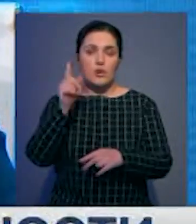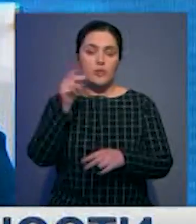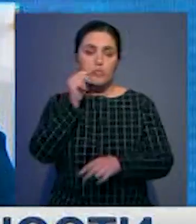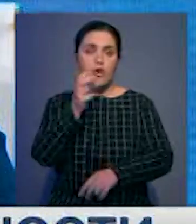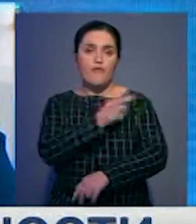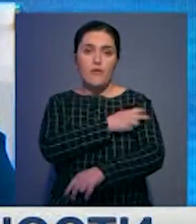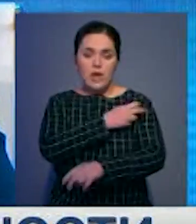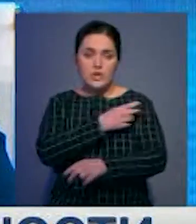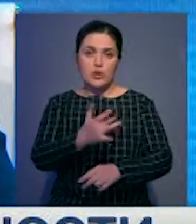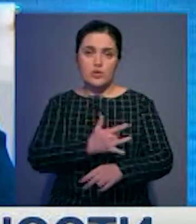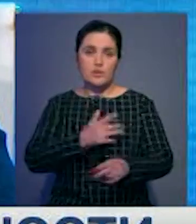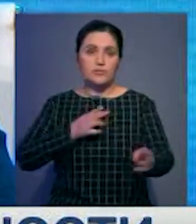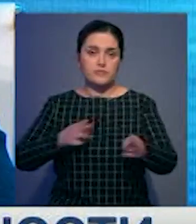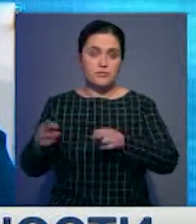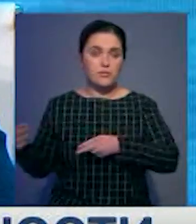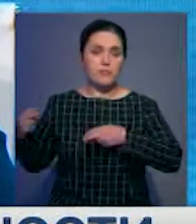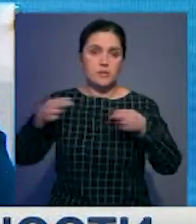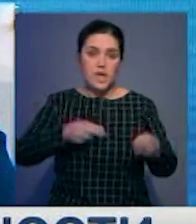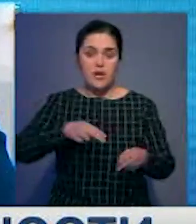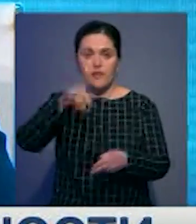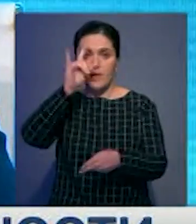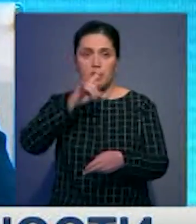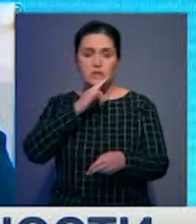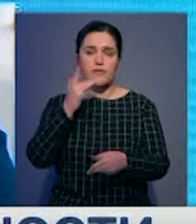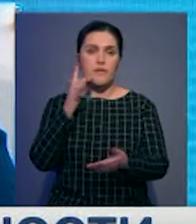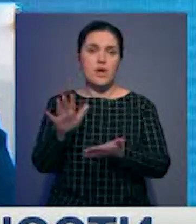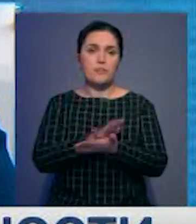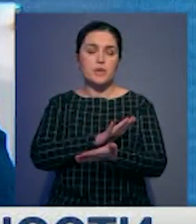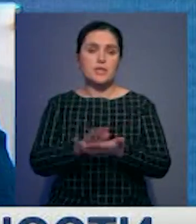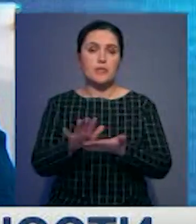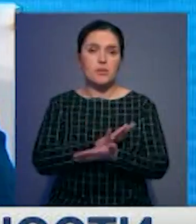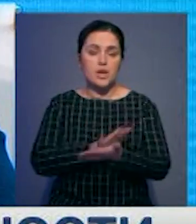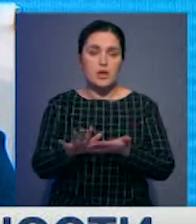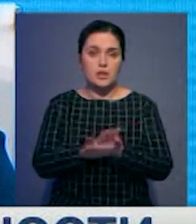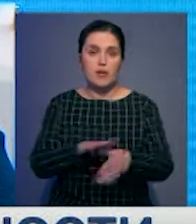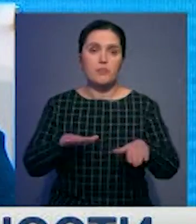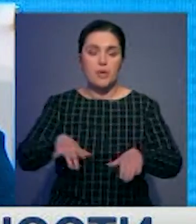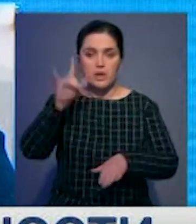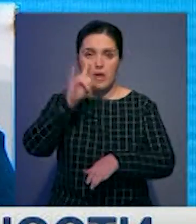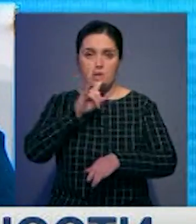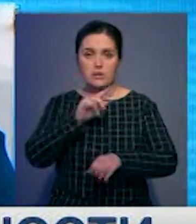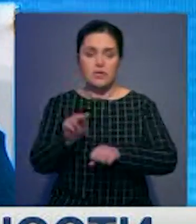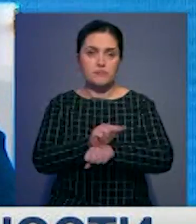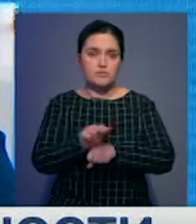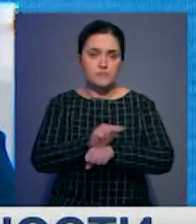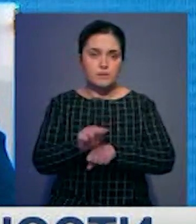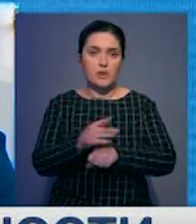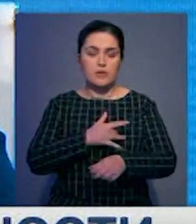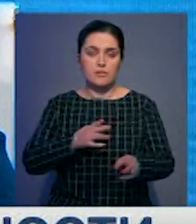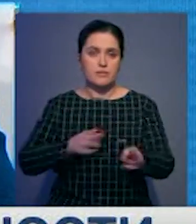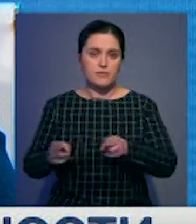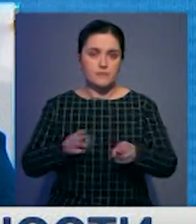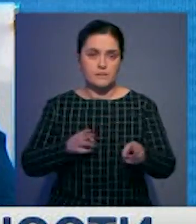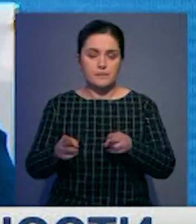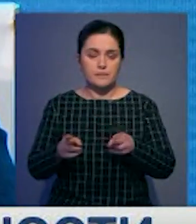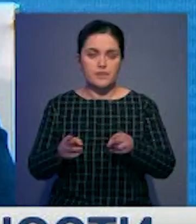который приезжает в нашу страну и практически бесплатно на территории Казахстана делает уникальные операции на